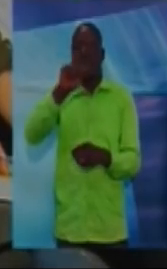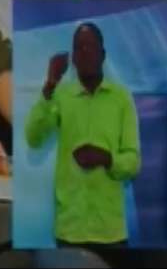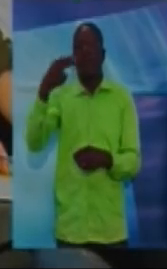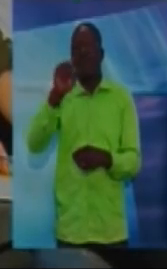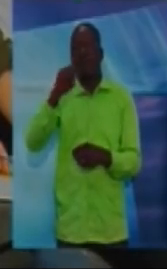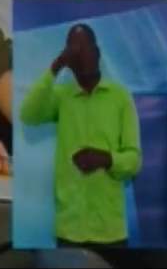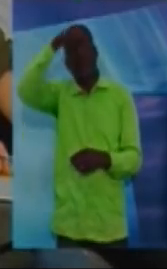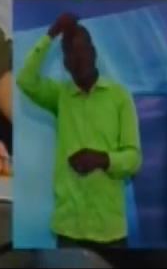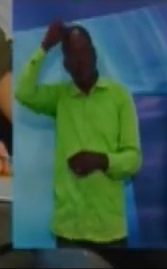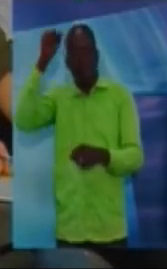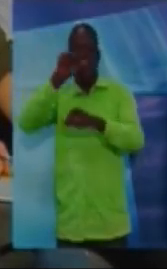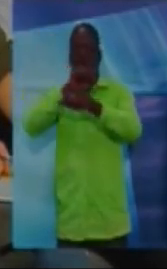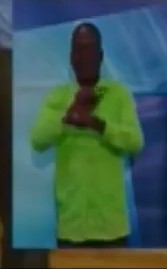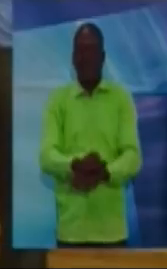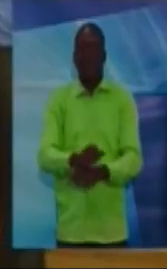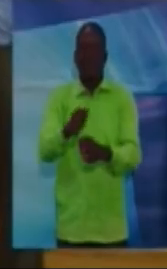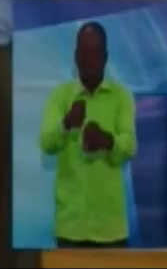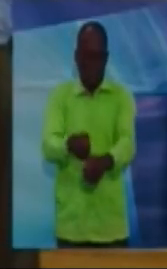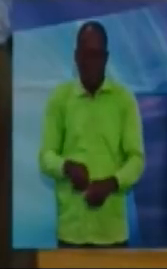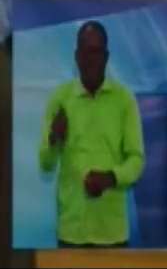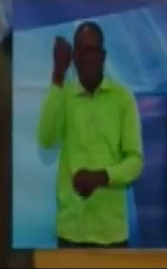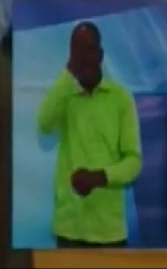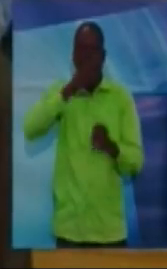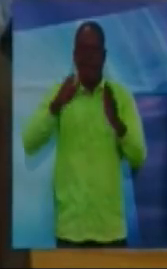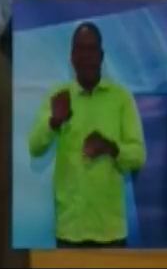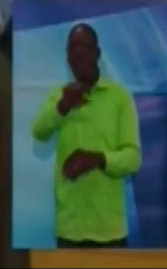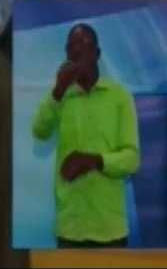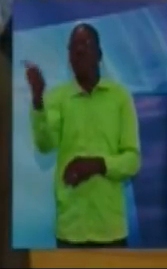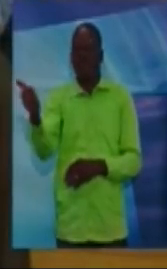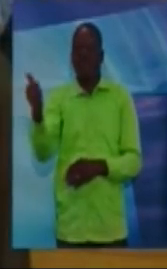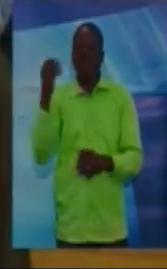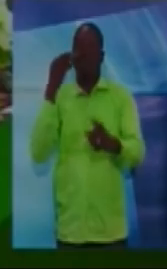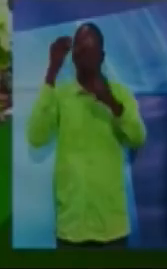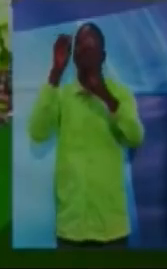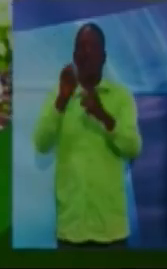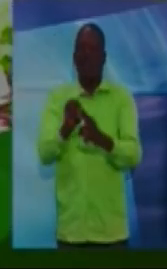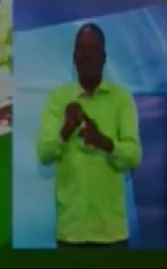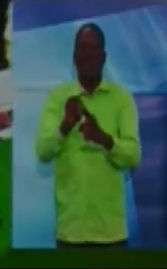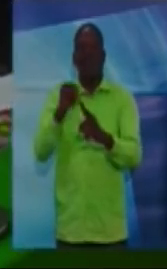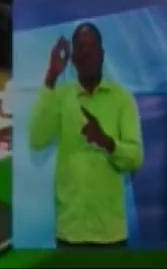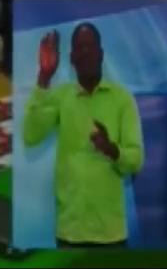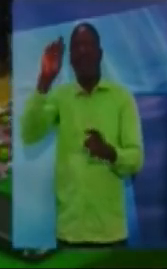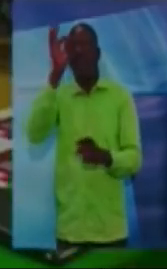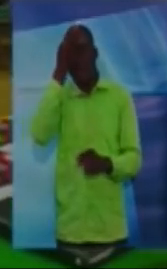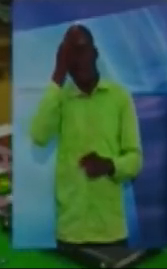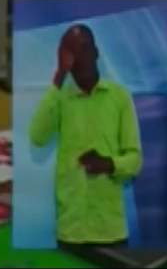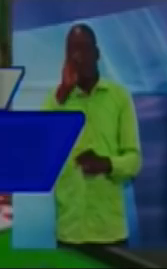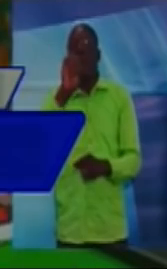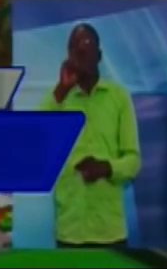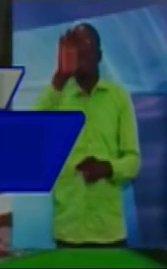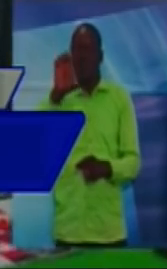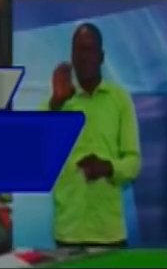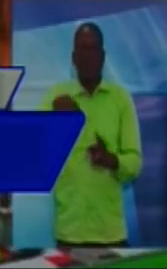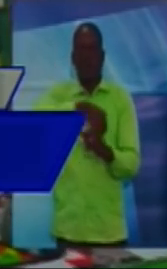Sahel, l'adaptation pour l'agriculture africaine et bien d'autres. Objectif, mieux fédérer les OSC autour de